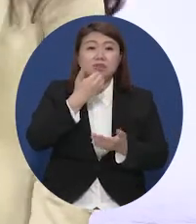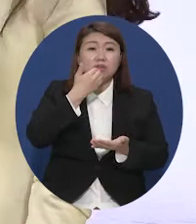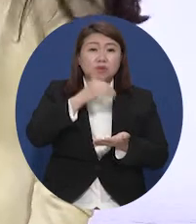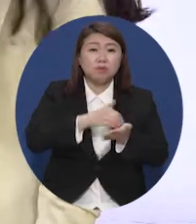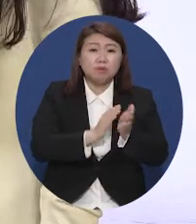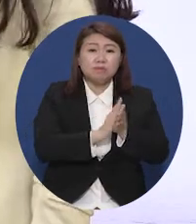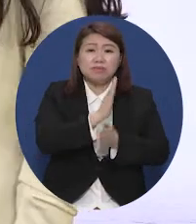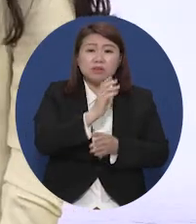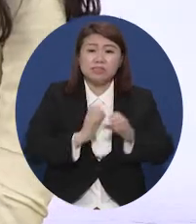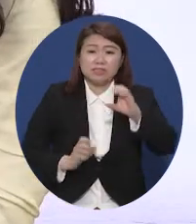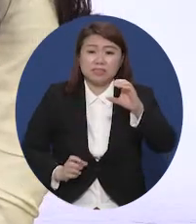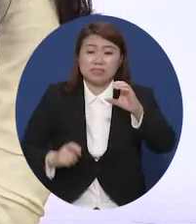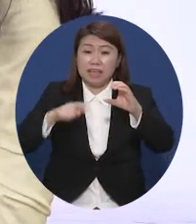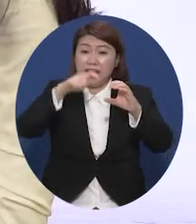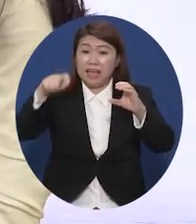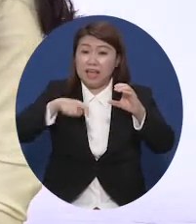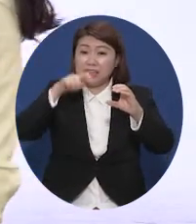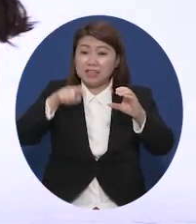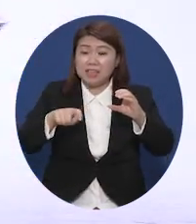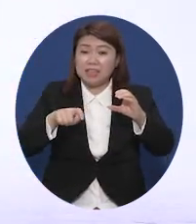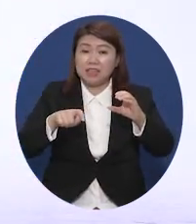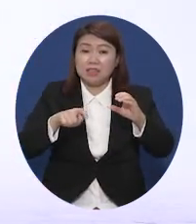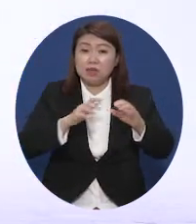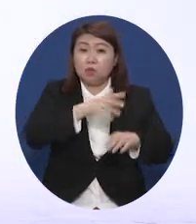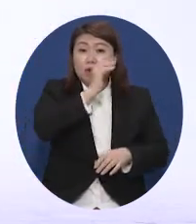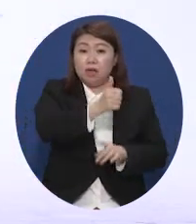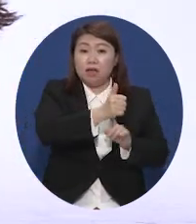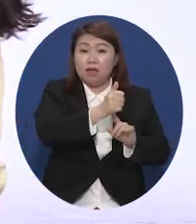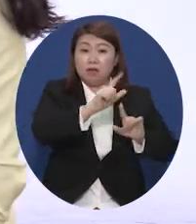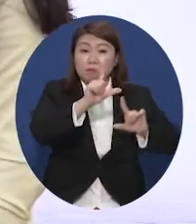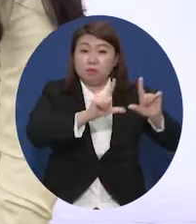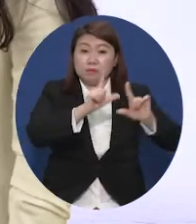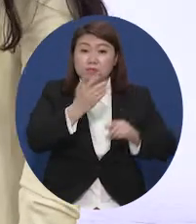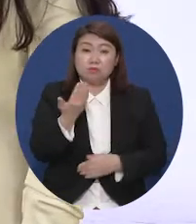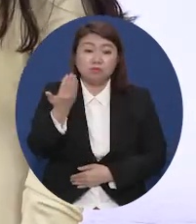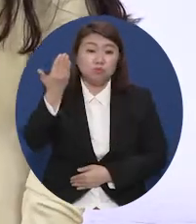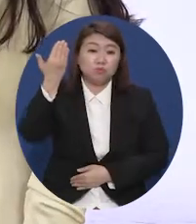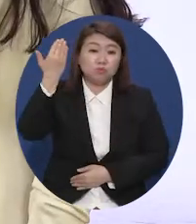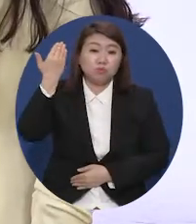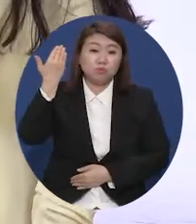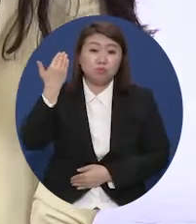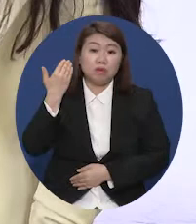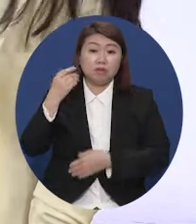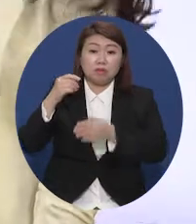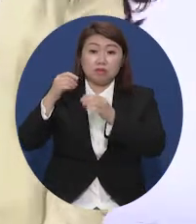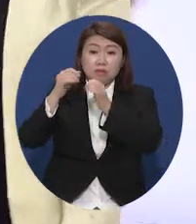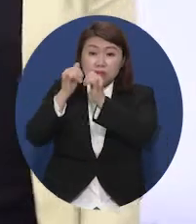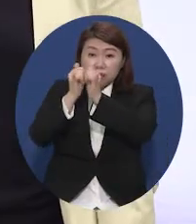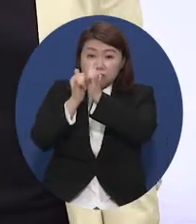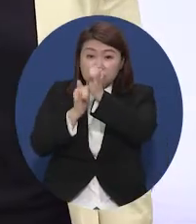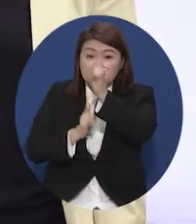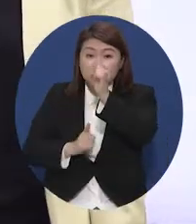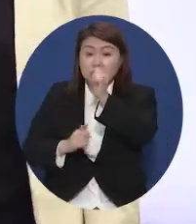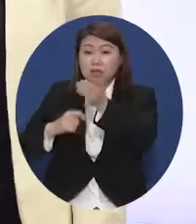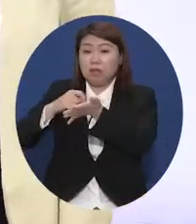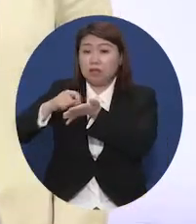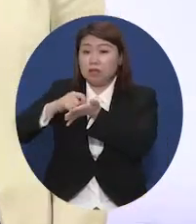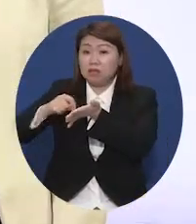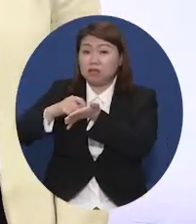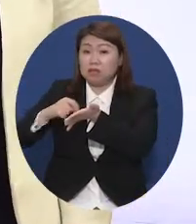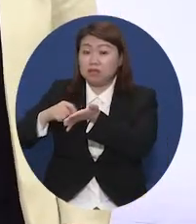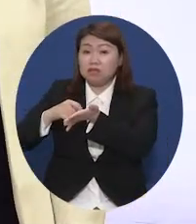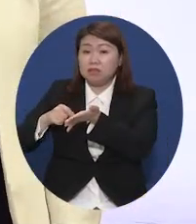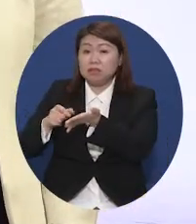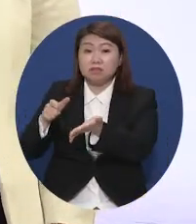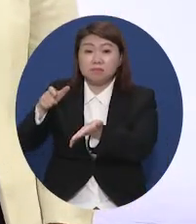이 석비씨에는요 앞쪽에는 왕의 모습이 있지만 뒤쪽에는 신화가 기록이 되어 있는데요 바로